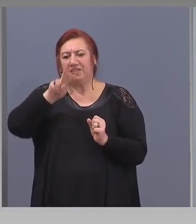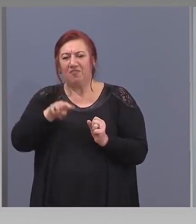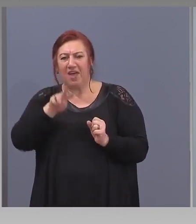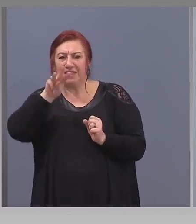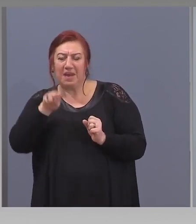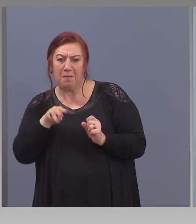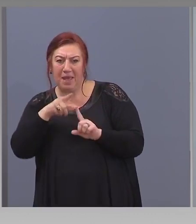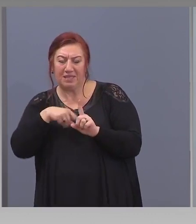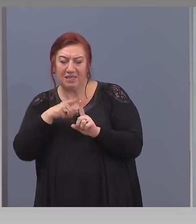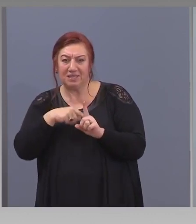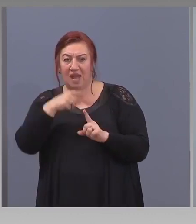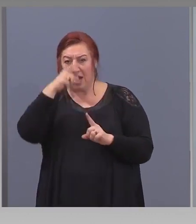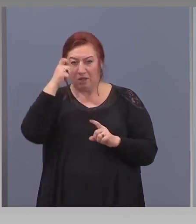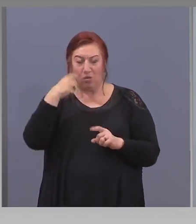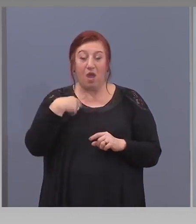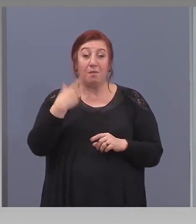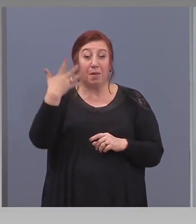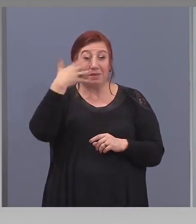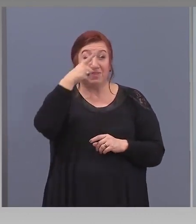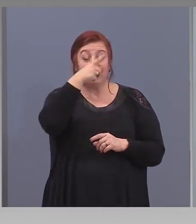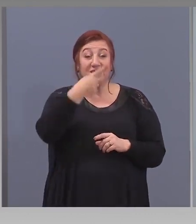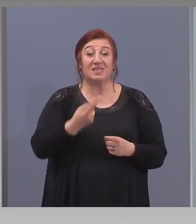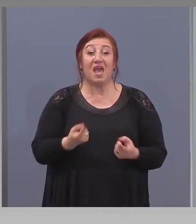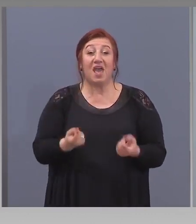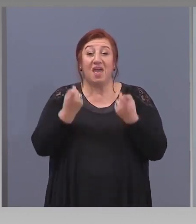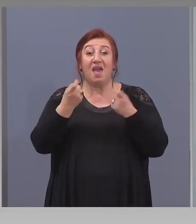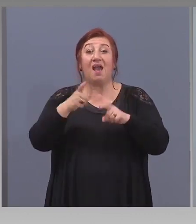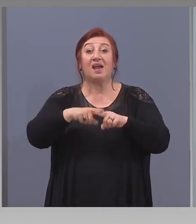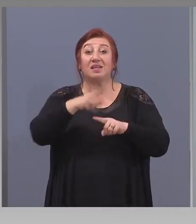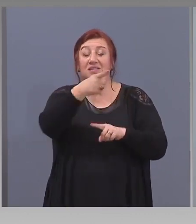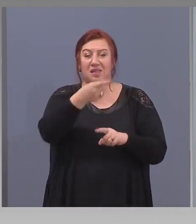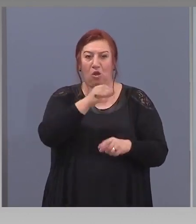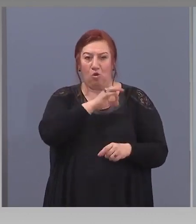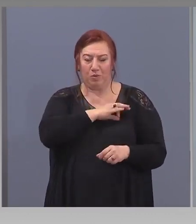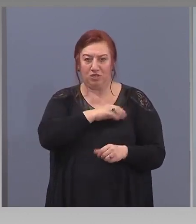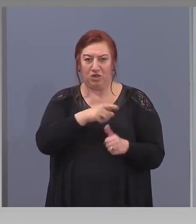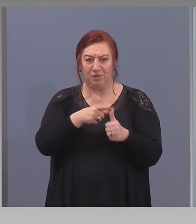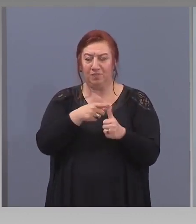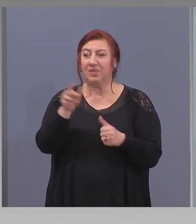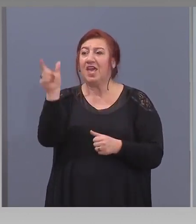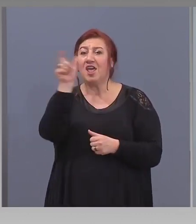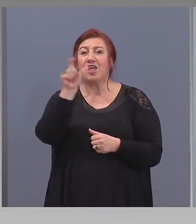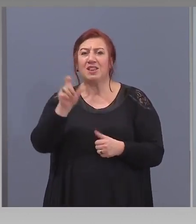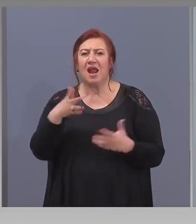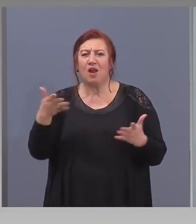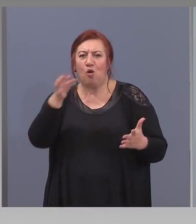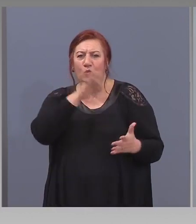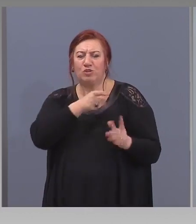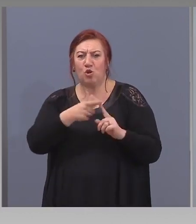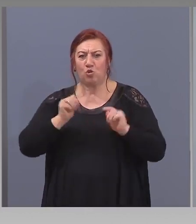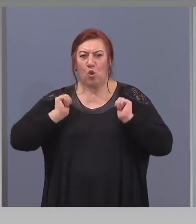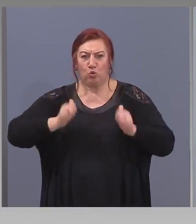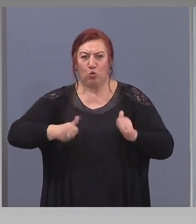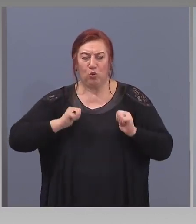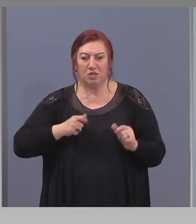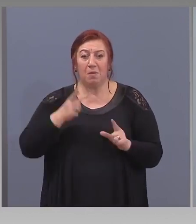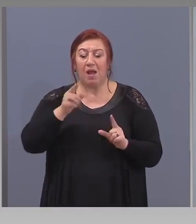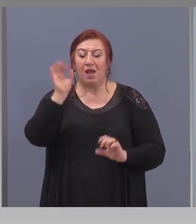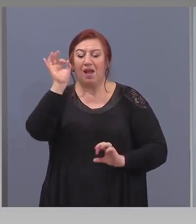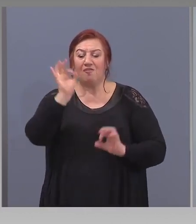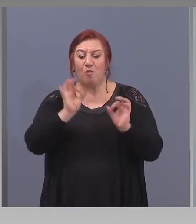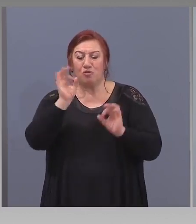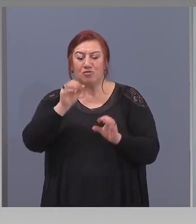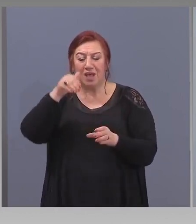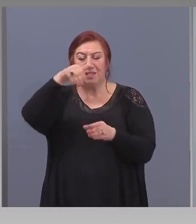колко печели Гърция от туризма летни. Италия колко печели от туризма. Какъв процент от брутния вътрешен продукт като